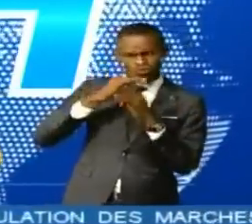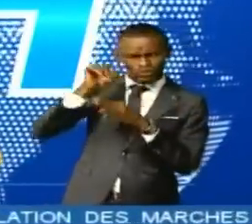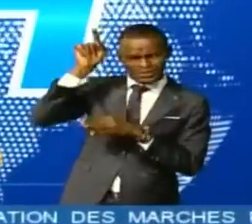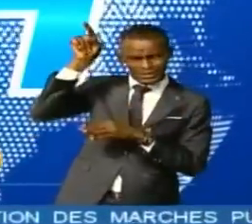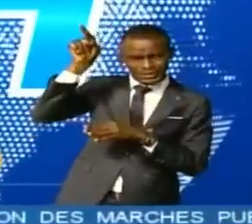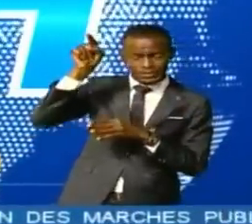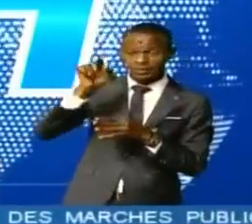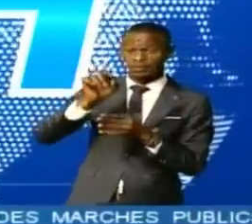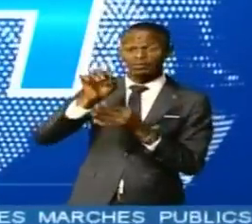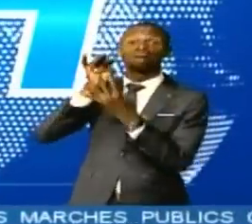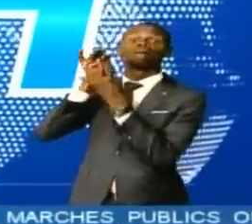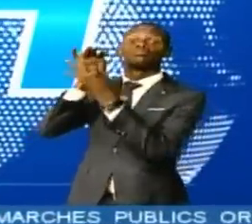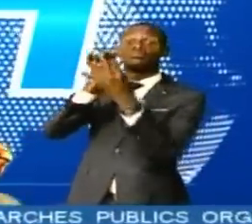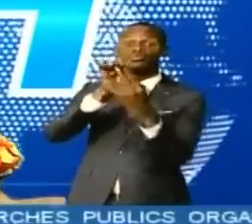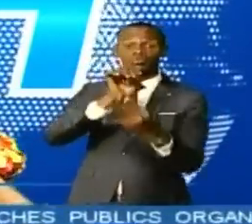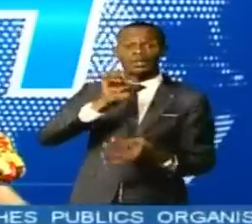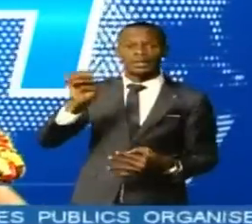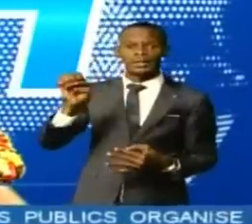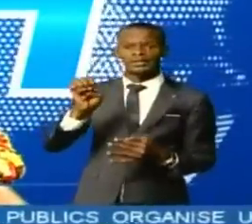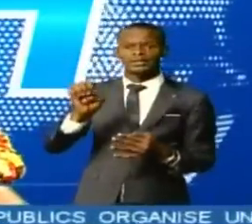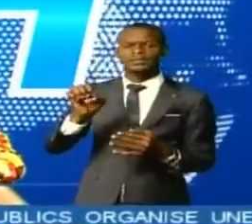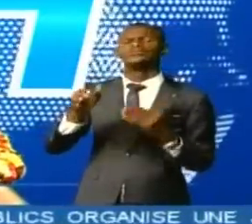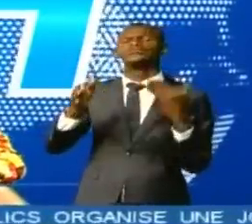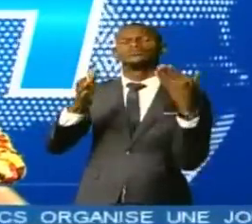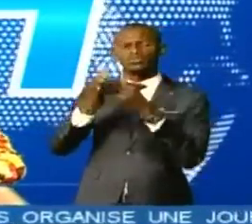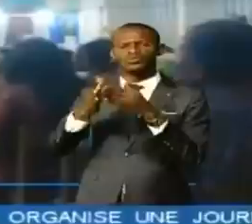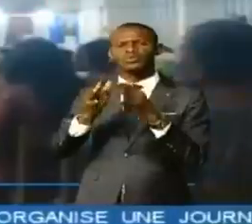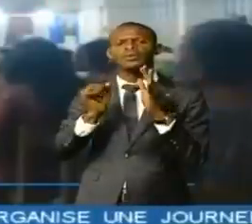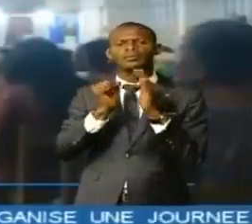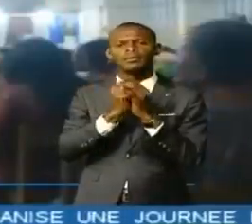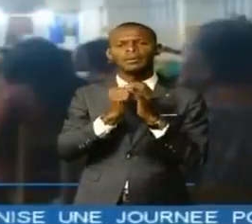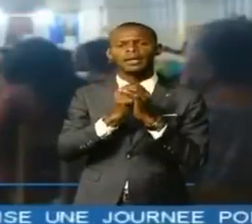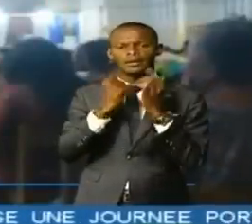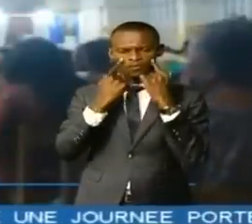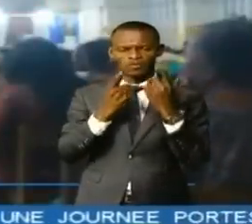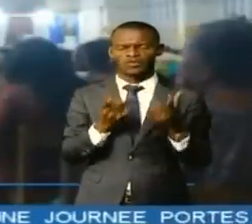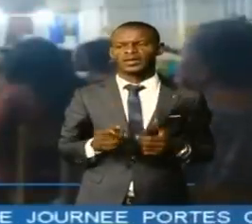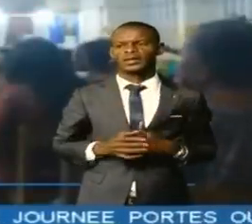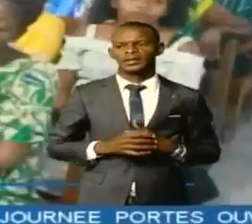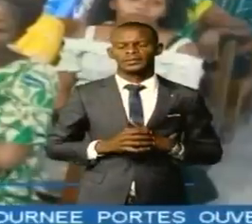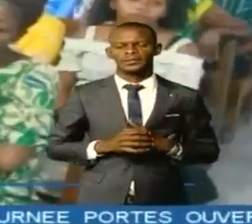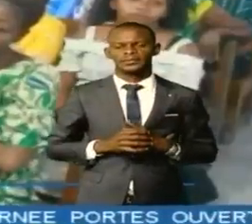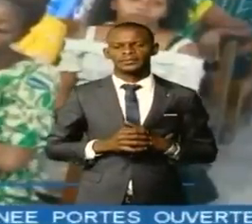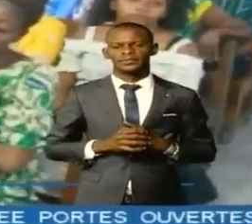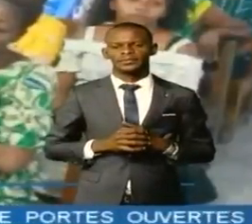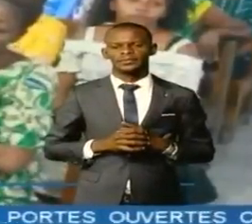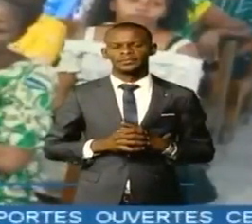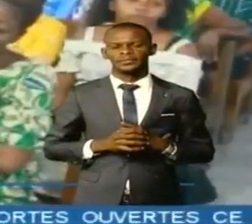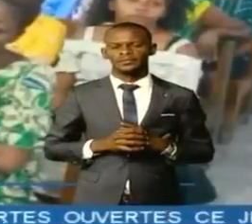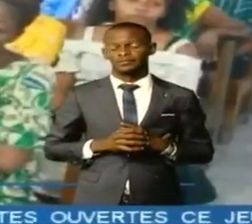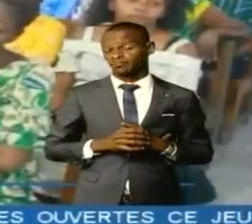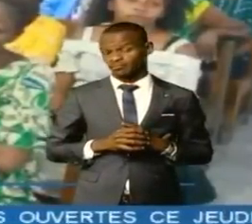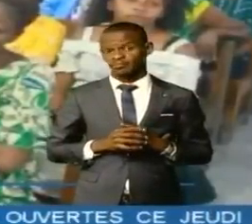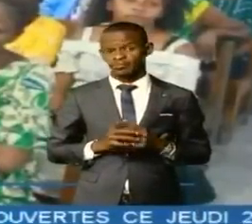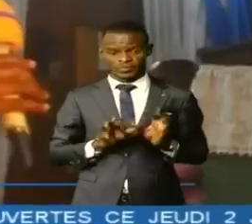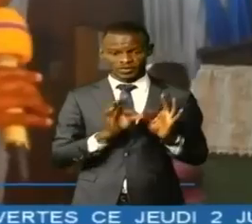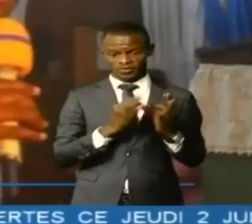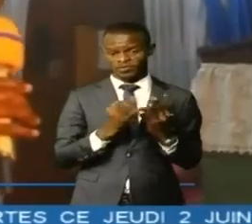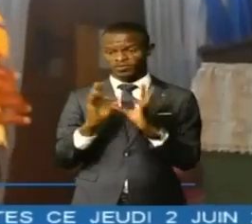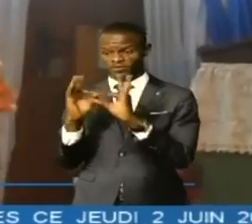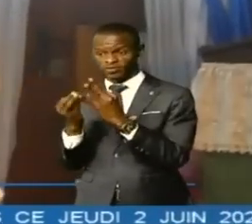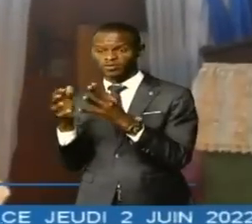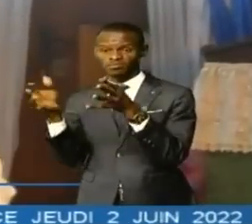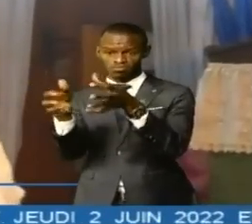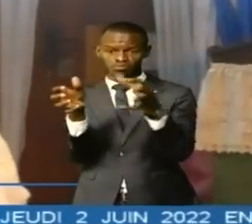Saint-Gabriel de Yolo. D'autres détails avec Rodin Panda. La joie dans nos familles est un remède pour l'ensemble